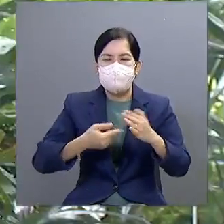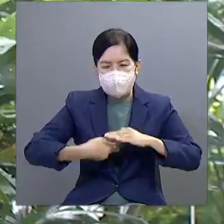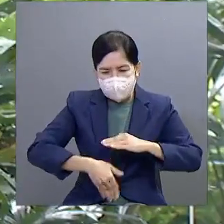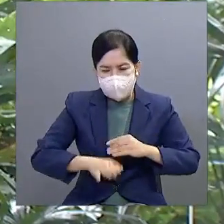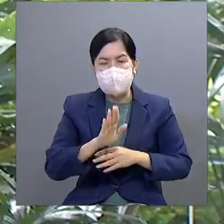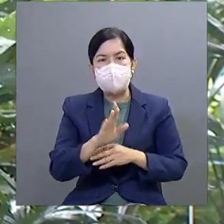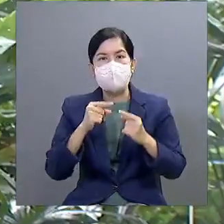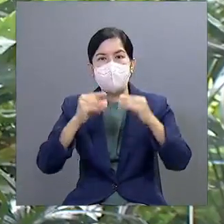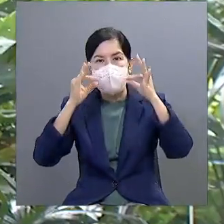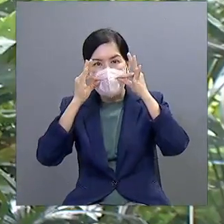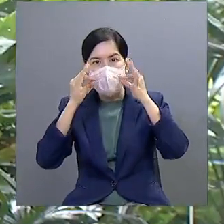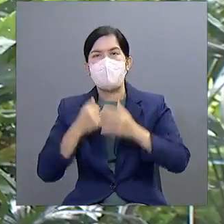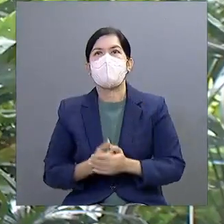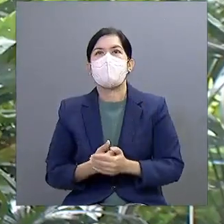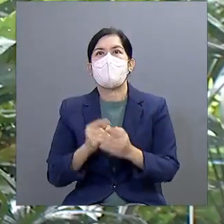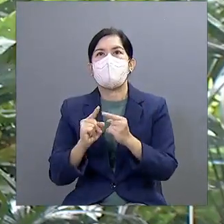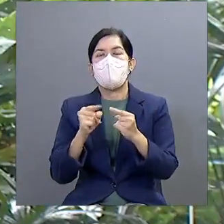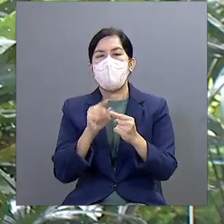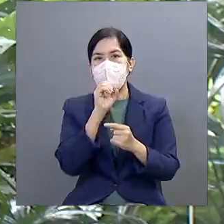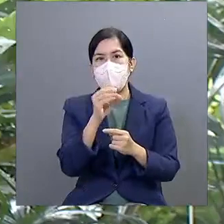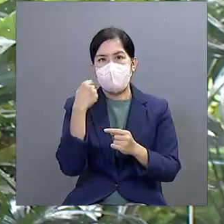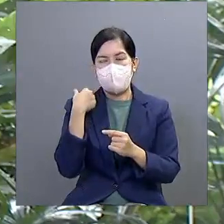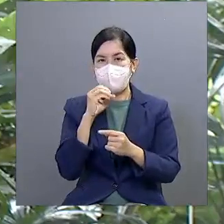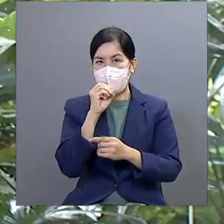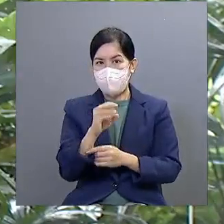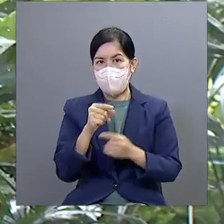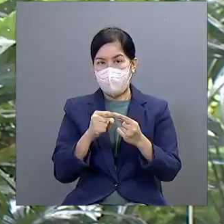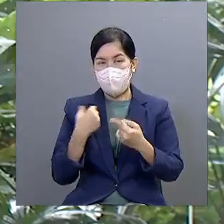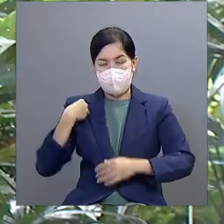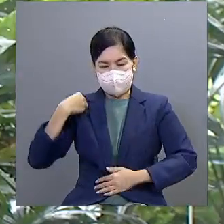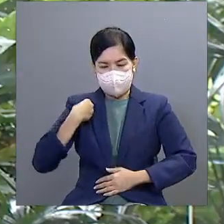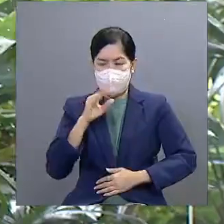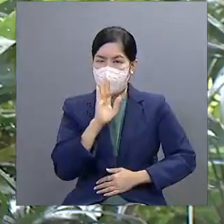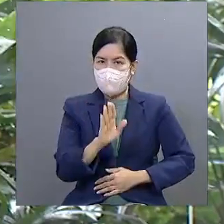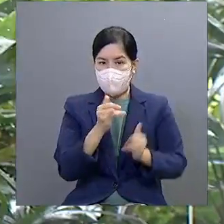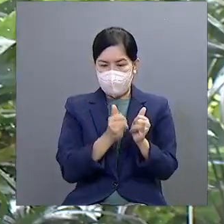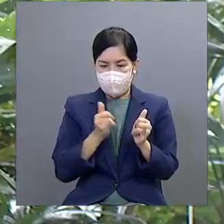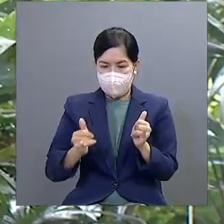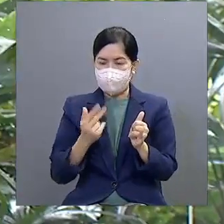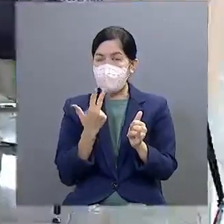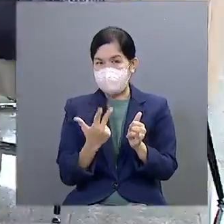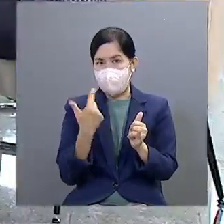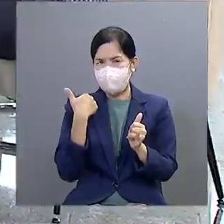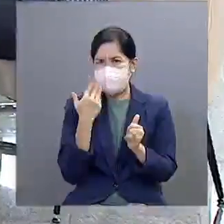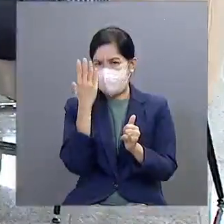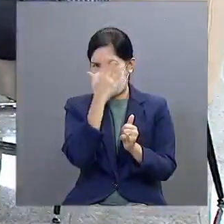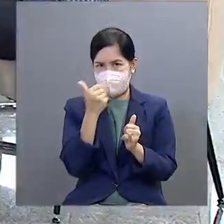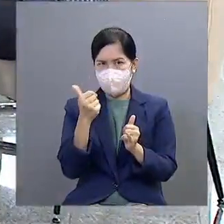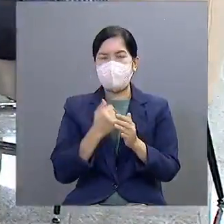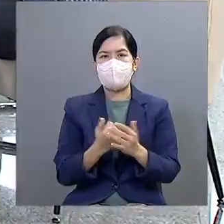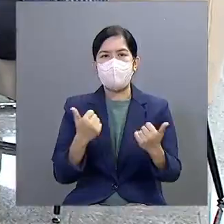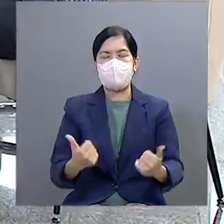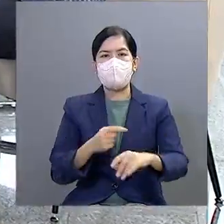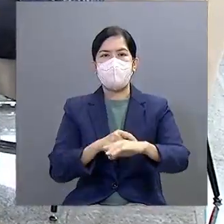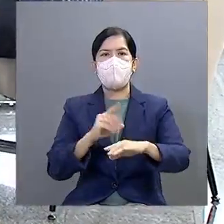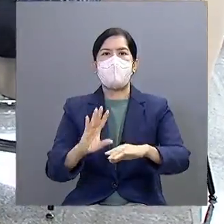อ้มีหลายท่านค่ะชมเรื่องชุดพิธีกรค่ะอย่างคุณสุภรานันธ์ธรรมจัญญาก็บอกว่าชุดพิธีกรน่ารัก ขอบคุณครับวันนี้หมดเวลาของเรา3คนแล้วนะครับเ